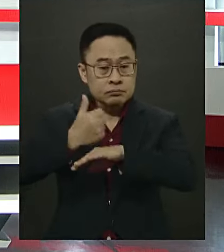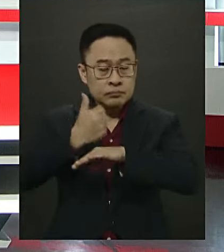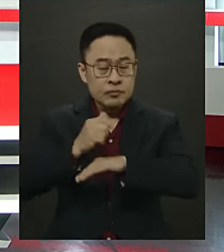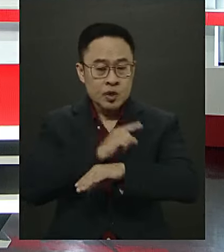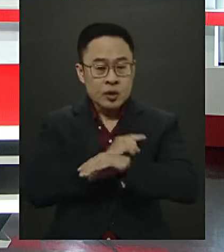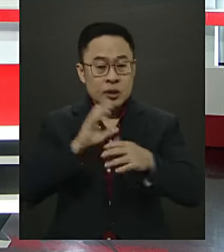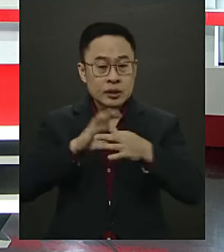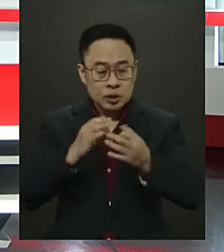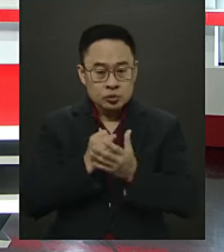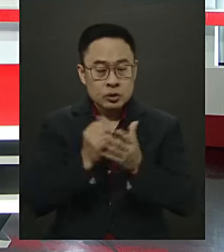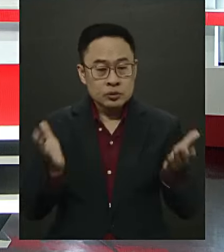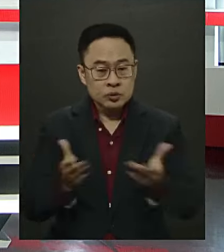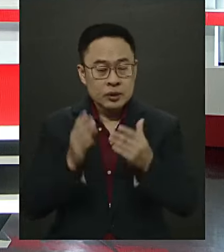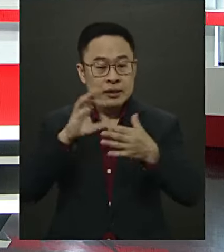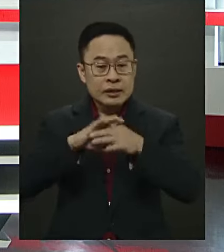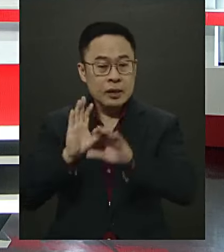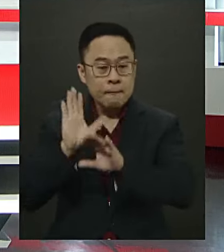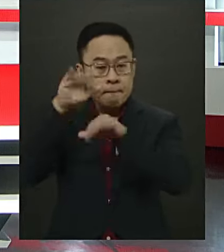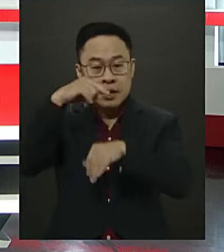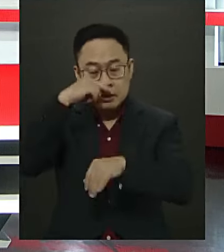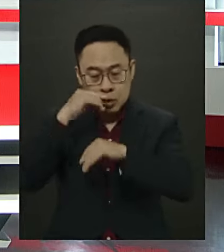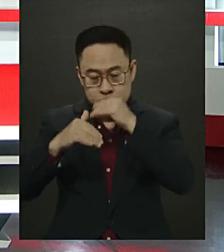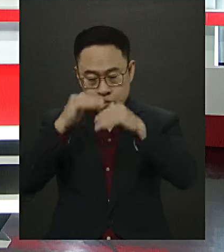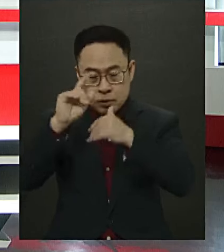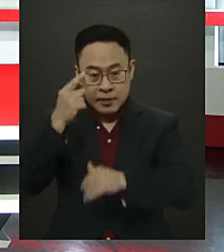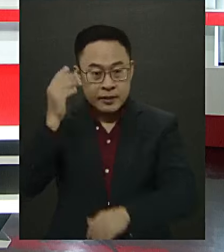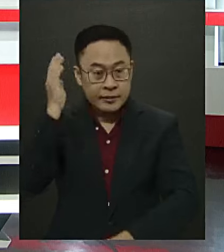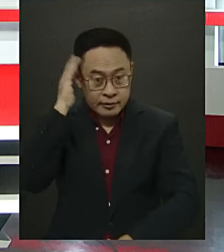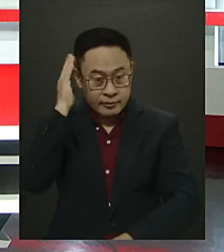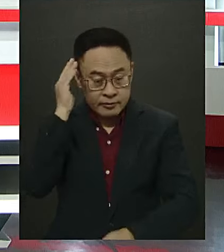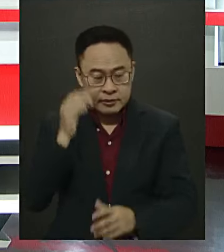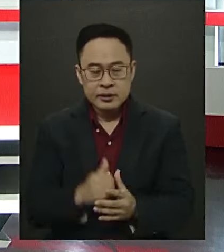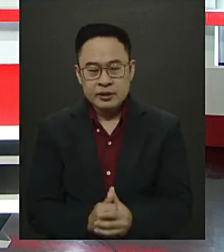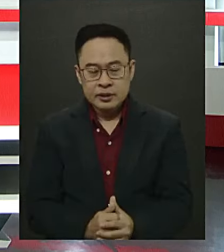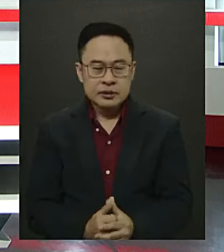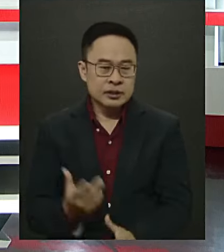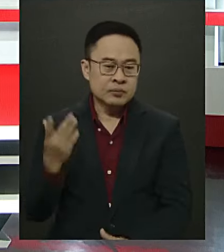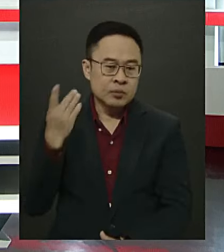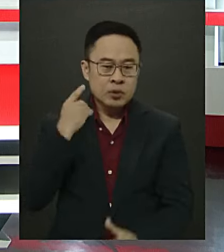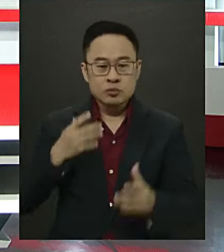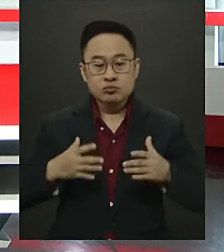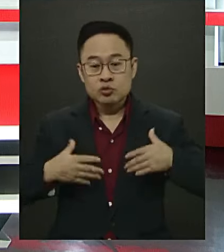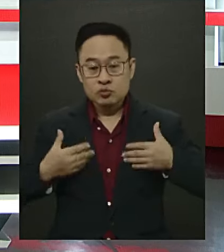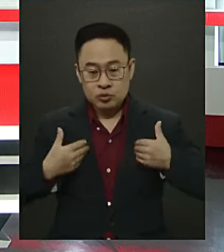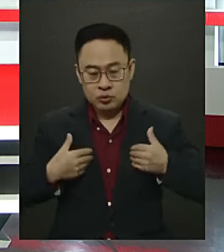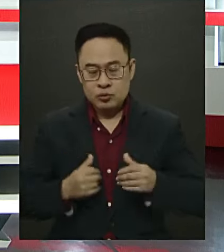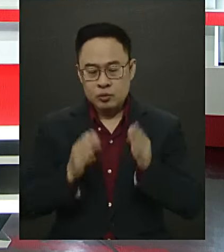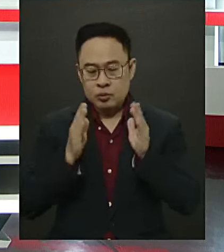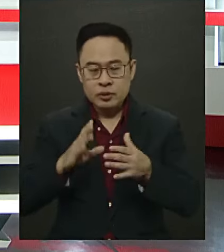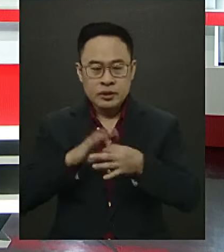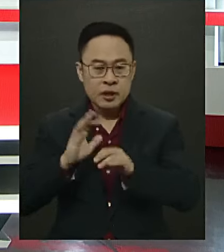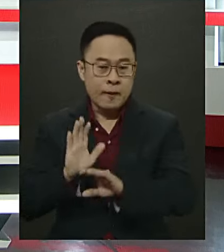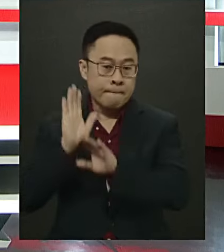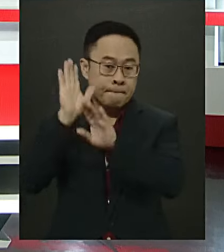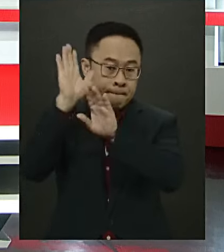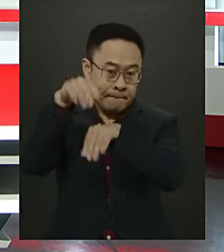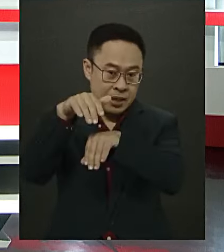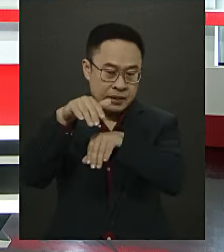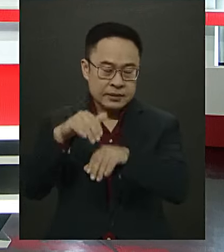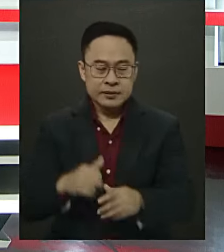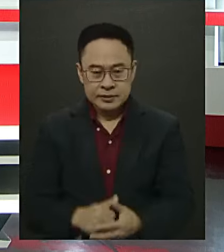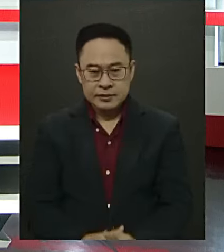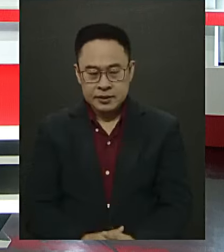ะ คะ ให้เติบโตกันต่อไปนะคะถือว่าเป็นบรรยากาศที่ชื่นมื่นเนาะเราเห็นแล้วยังรู้สึกว่าจัดงานออกมาได้ดีม